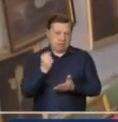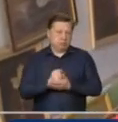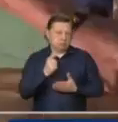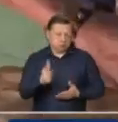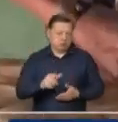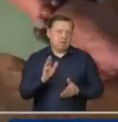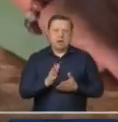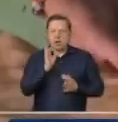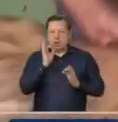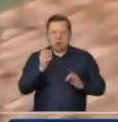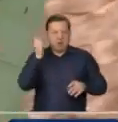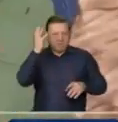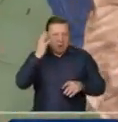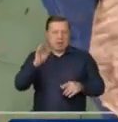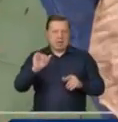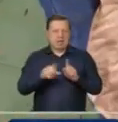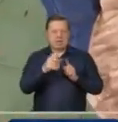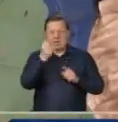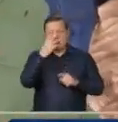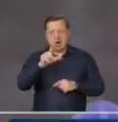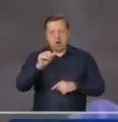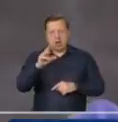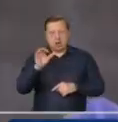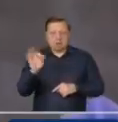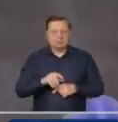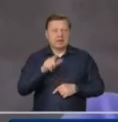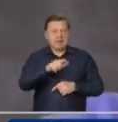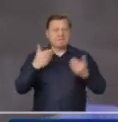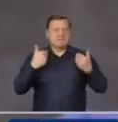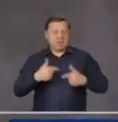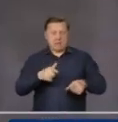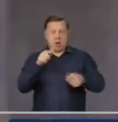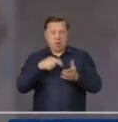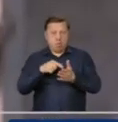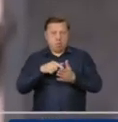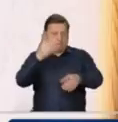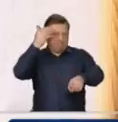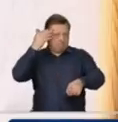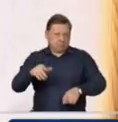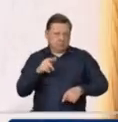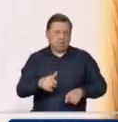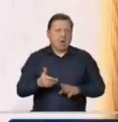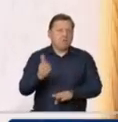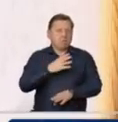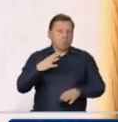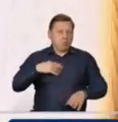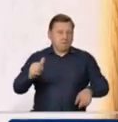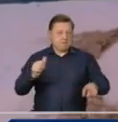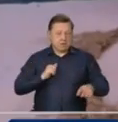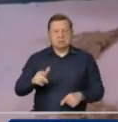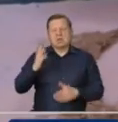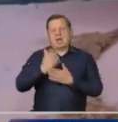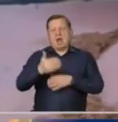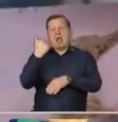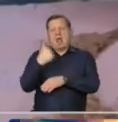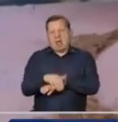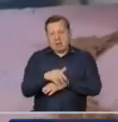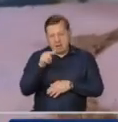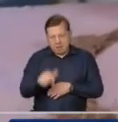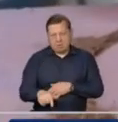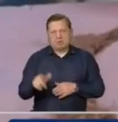wyobraźnia i dobrze wysuszone kwiaty lotosu. Pewien wietnamski artysta jest mistrzem w swoim fachu. Wcześniej był żołnierzem, a na emeryturze poświęcił się sztuce i niezwykłej